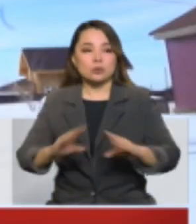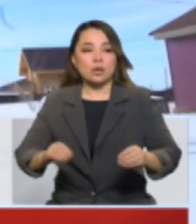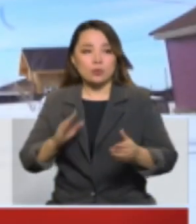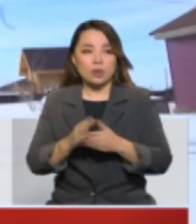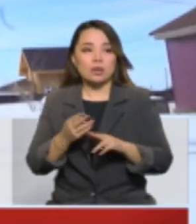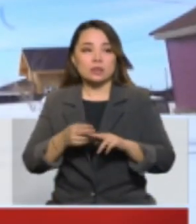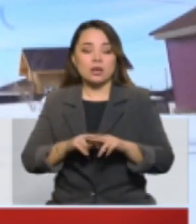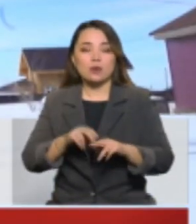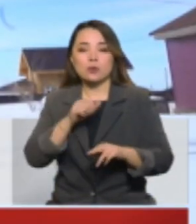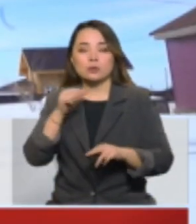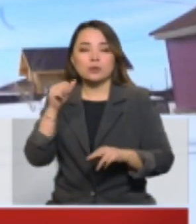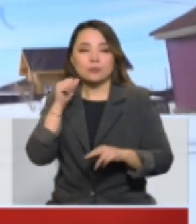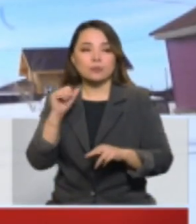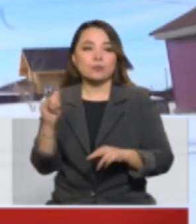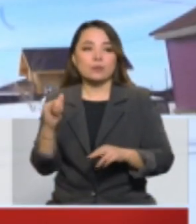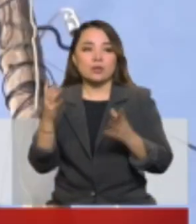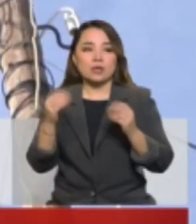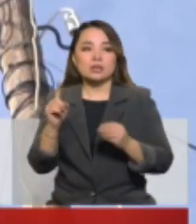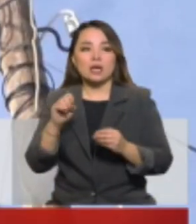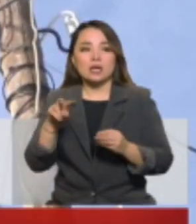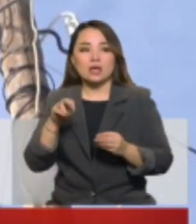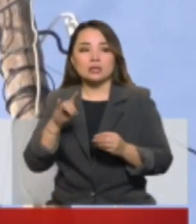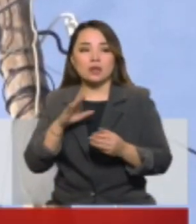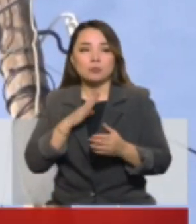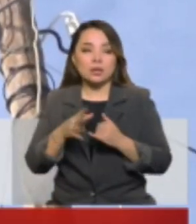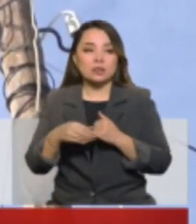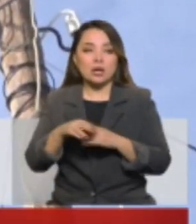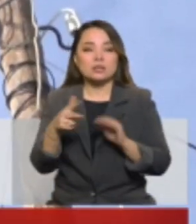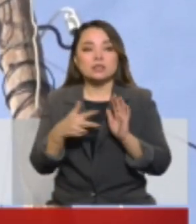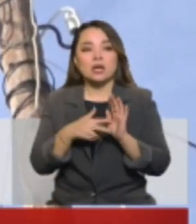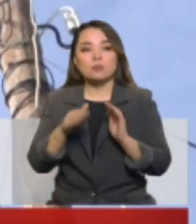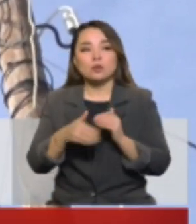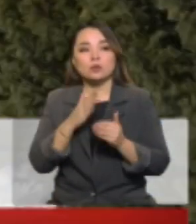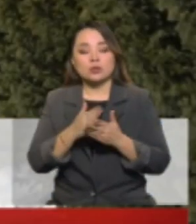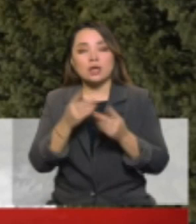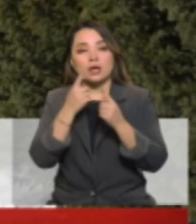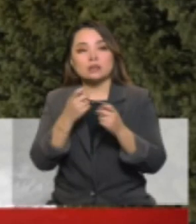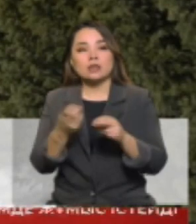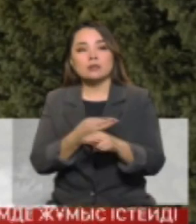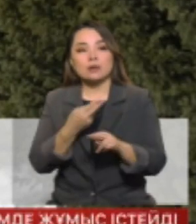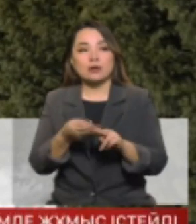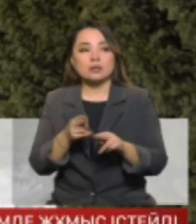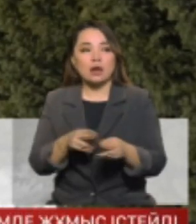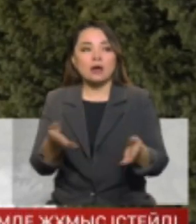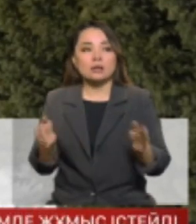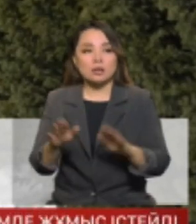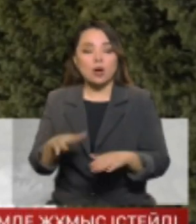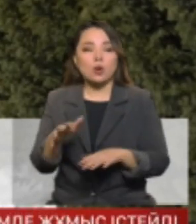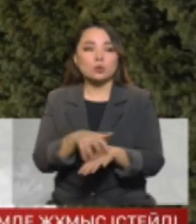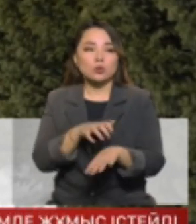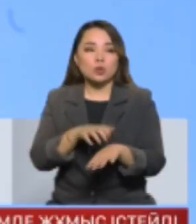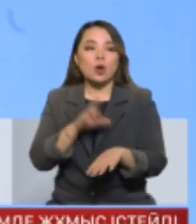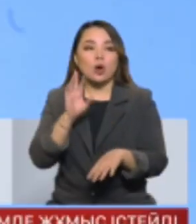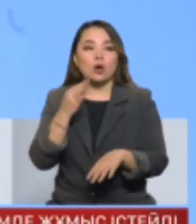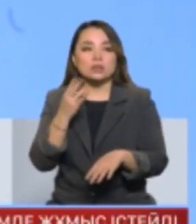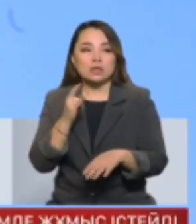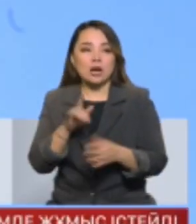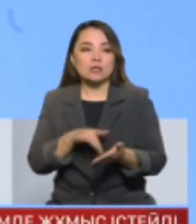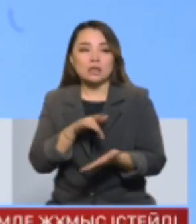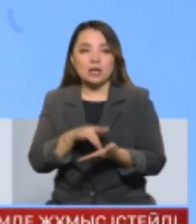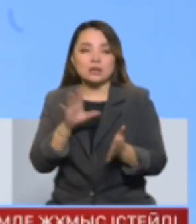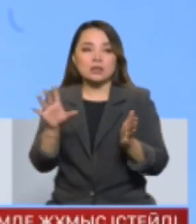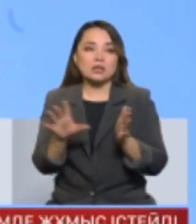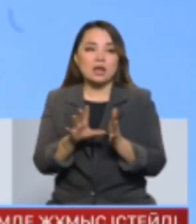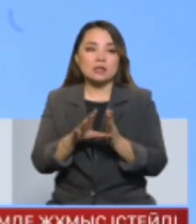Айта кетейік, өткен сенбі күні Зеренді ауданында 8 мыңға жуық абонент жарықсыз қалып, Көкшетау, Қосшы қалаларында да